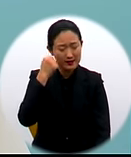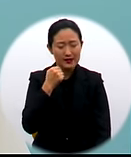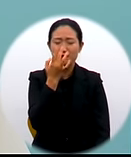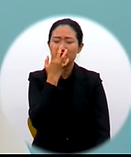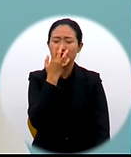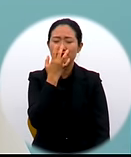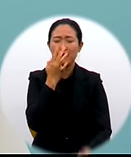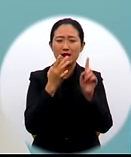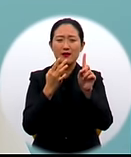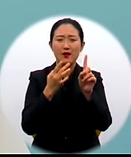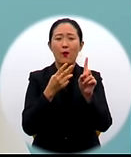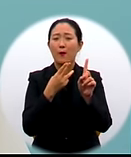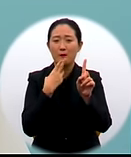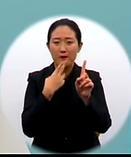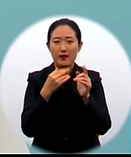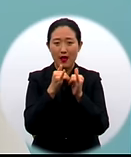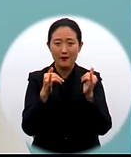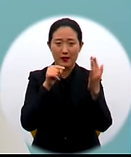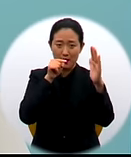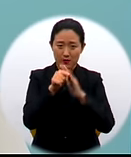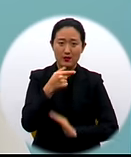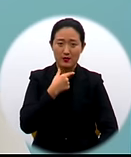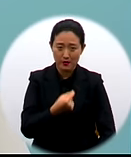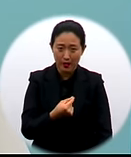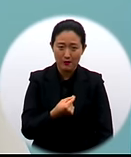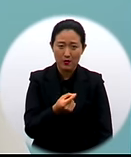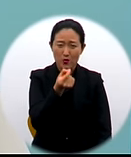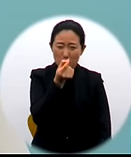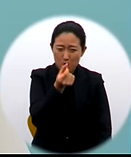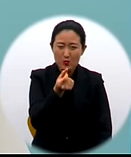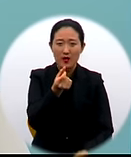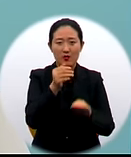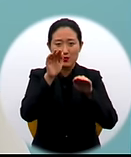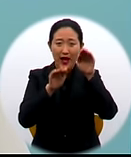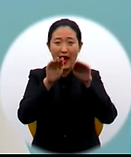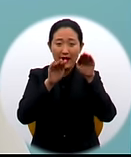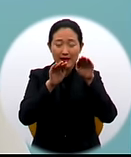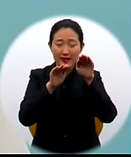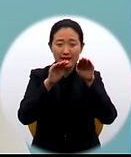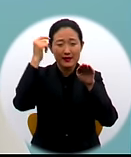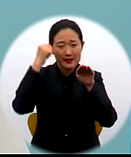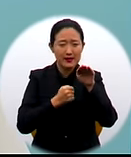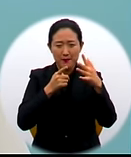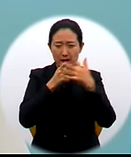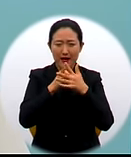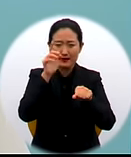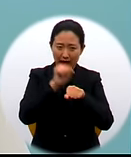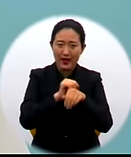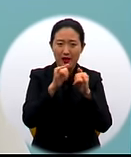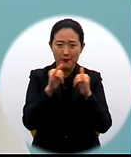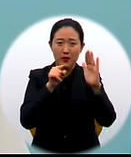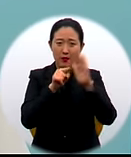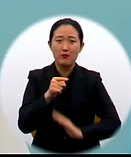아니면 대충 눈으로 봐도 1mm랑 2mm 구분하는 치과 의사한테 가고 싶어?라고 하는 거예요. 듣다 보니까. 후진 거죠, 저도